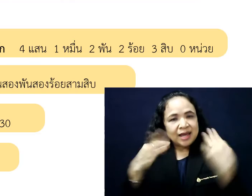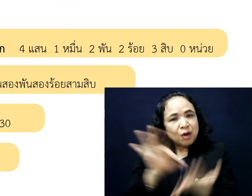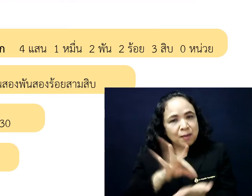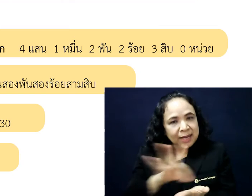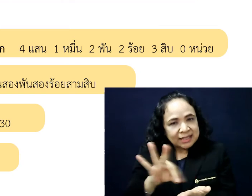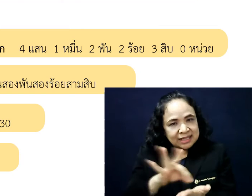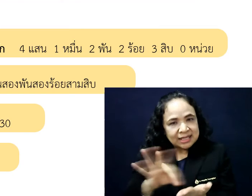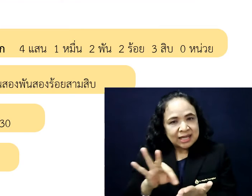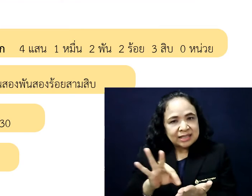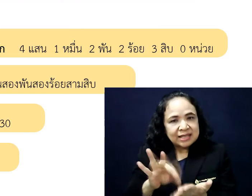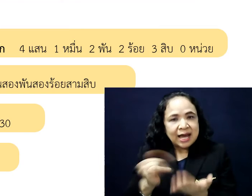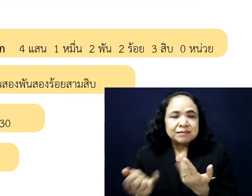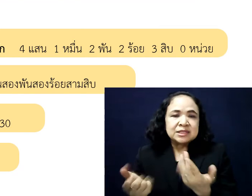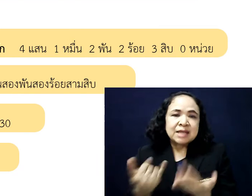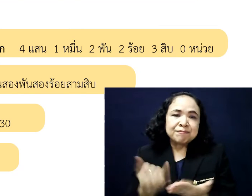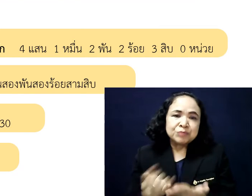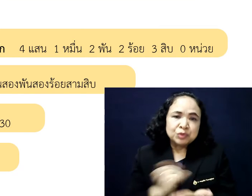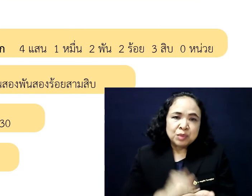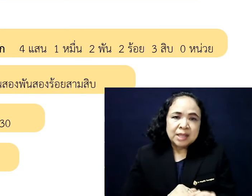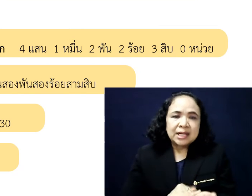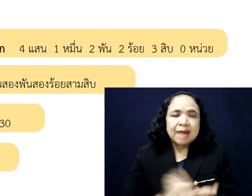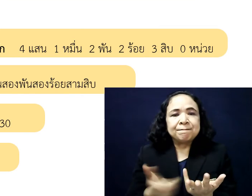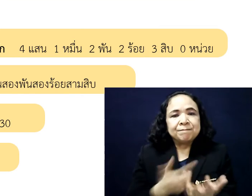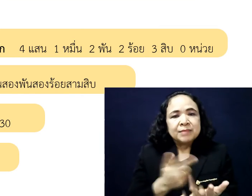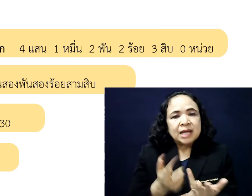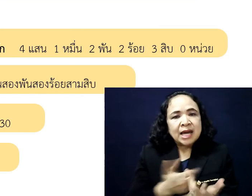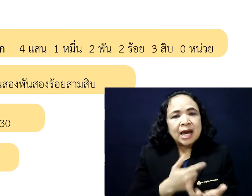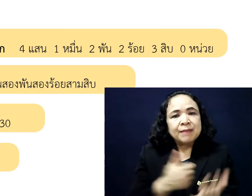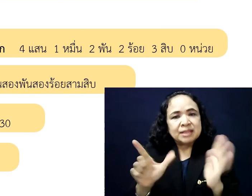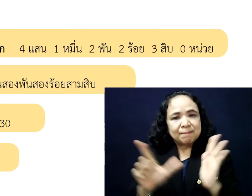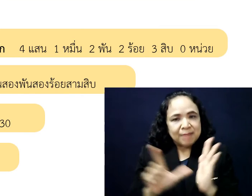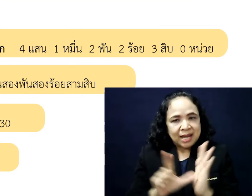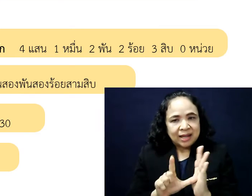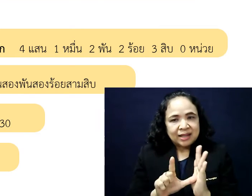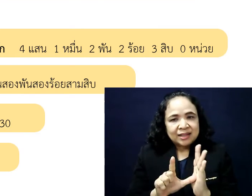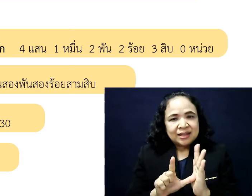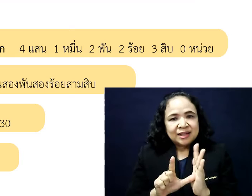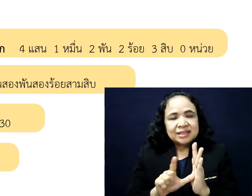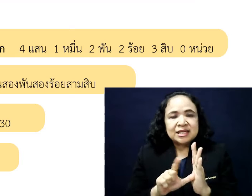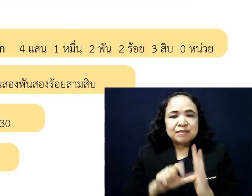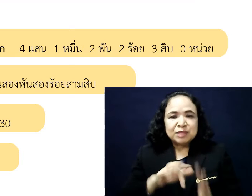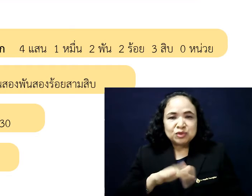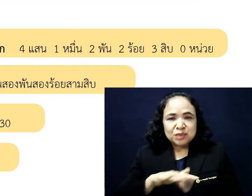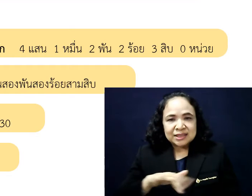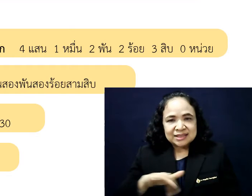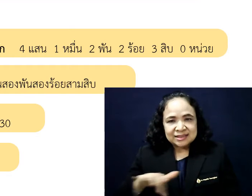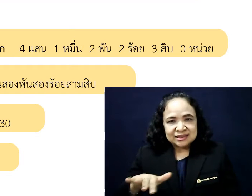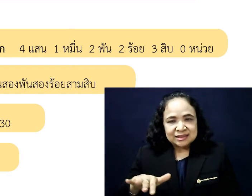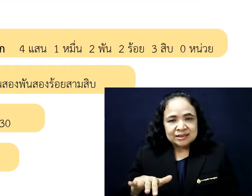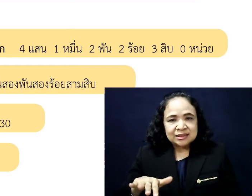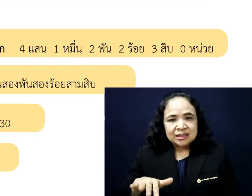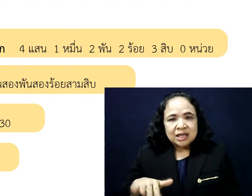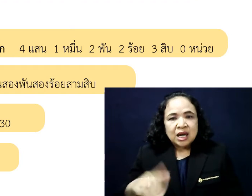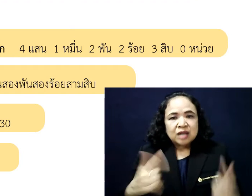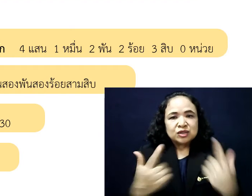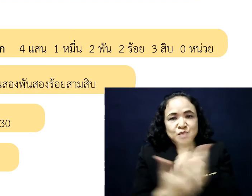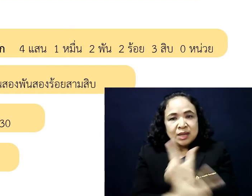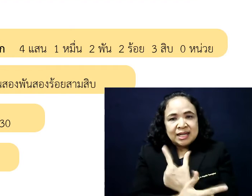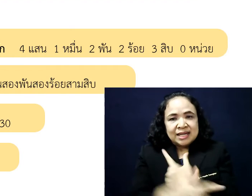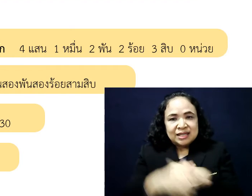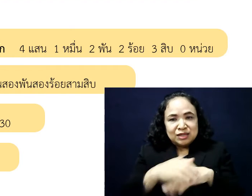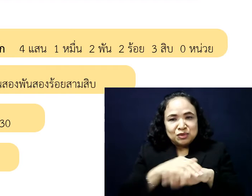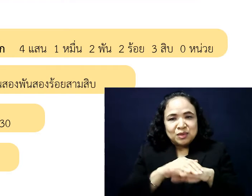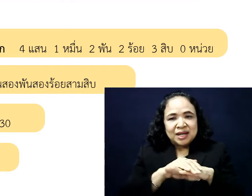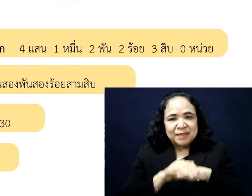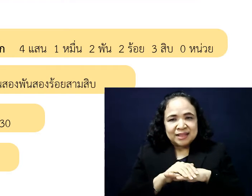ตแล้วเอามาเขียนตามจำนวนนับค่าประจำหลักเขียนเป็นตัวหนังสือตัว